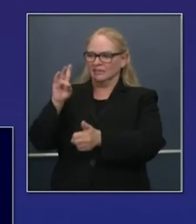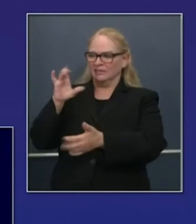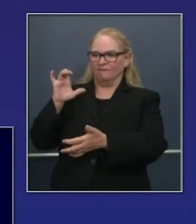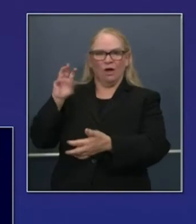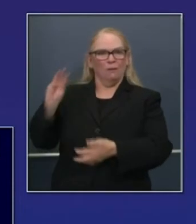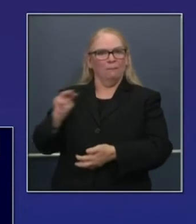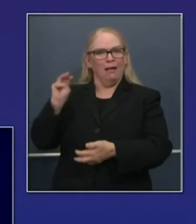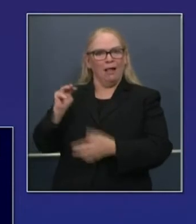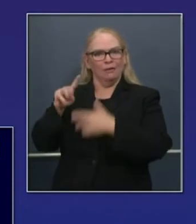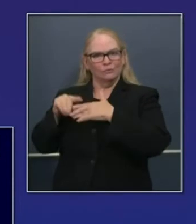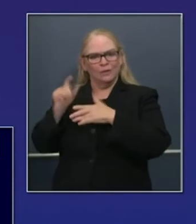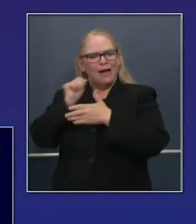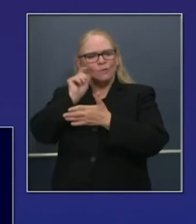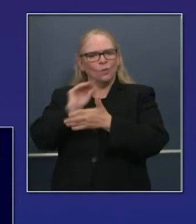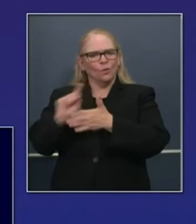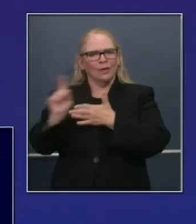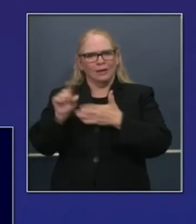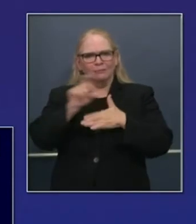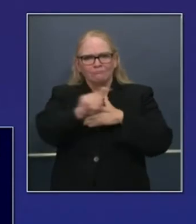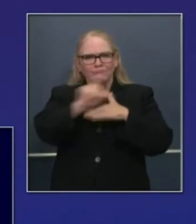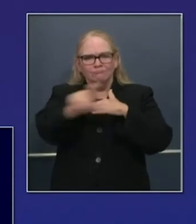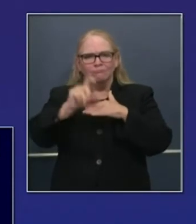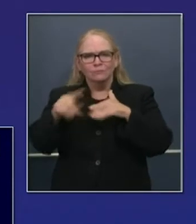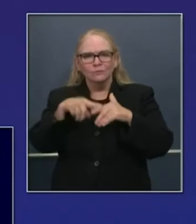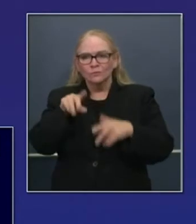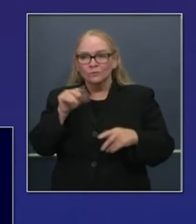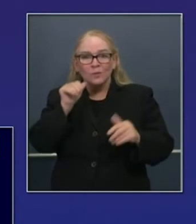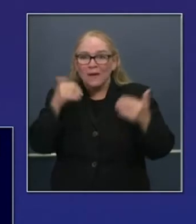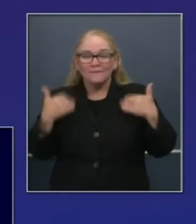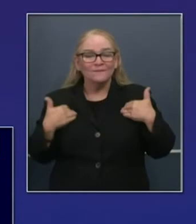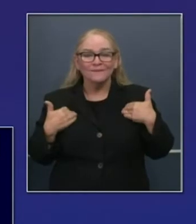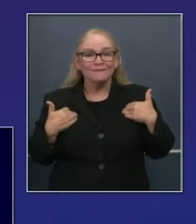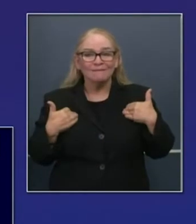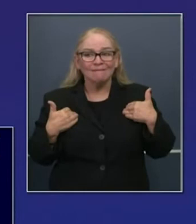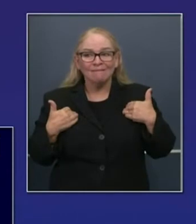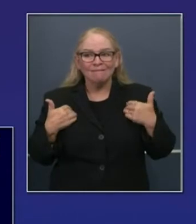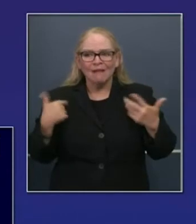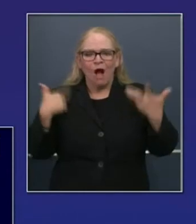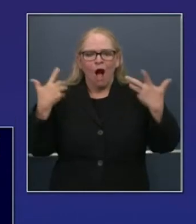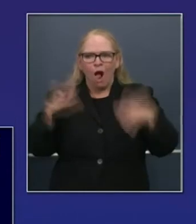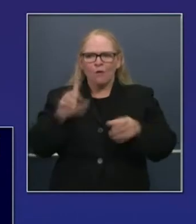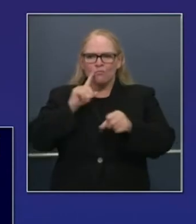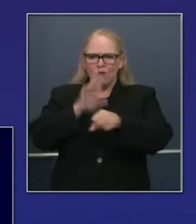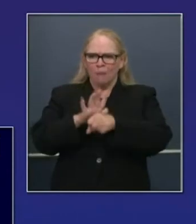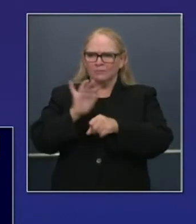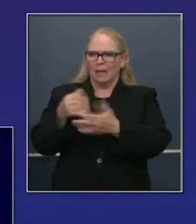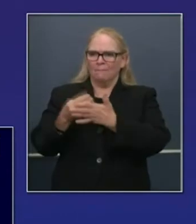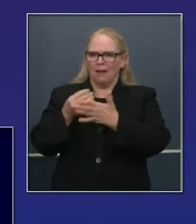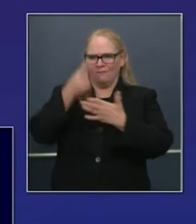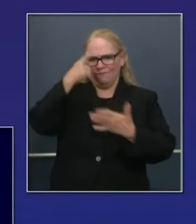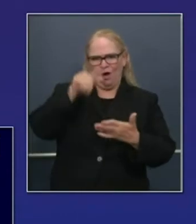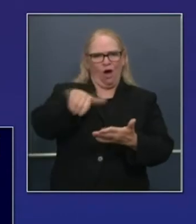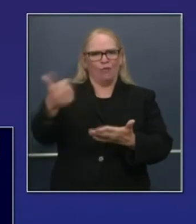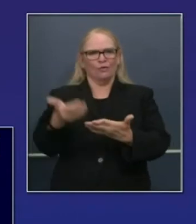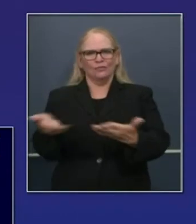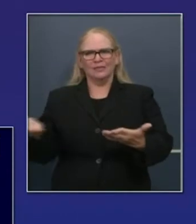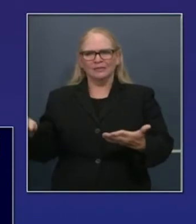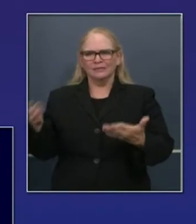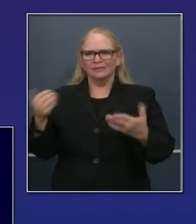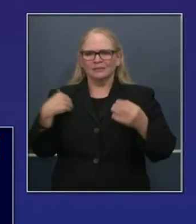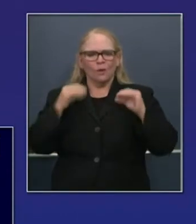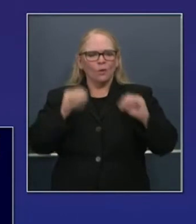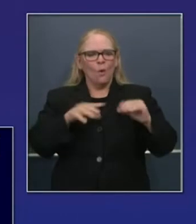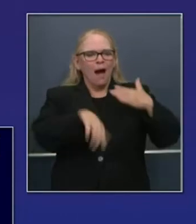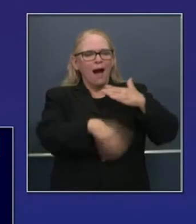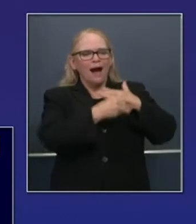$700 million per week that we haven't already obliged. There is no money sitting in the piggy bank of the previous CARES